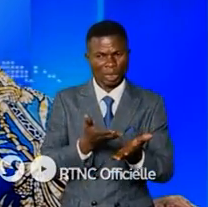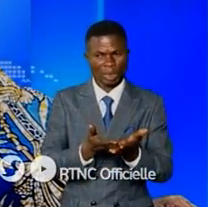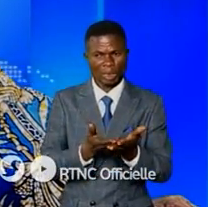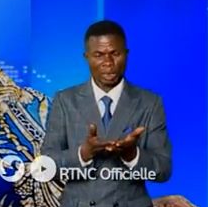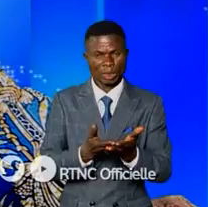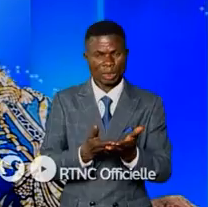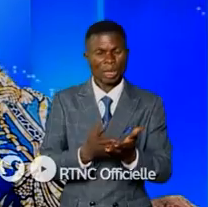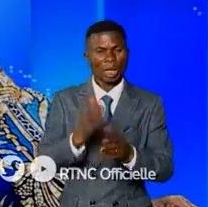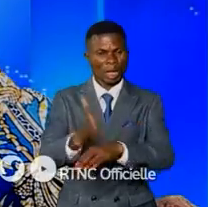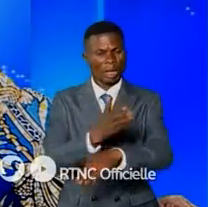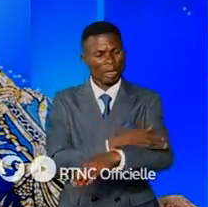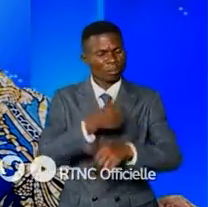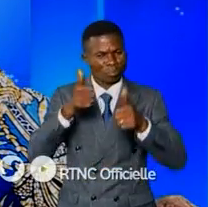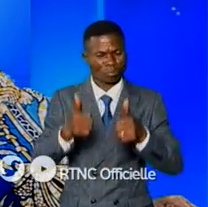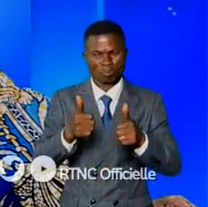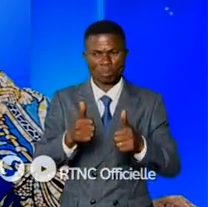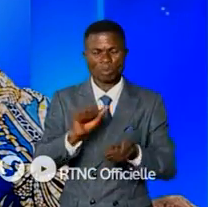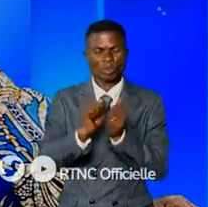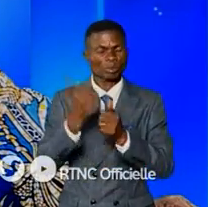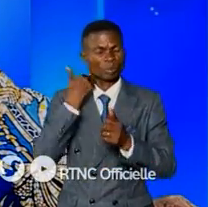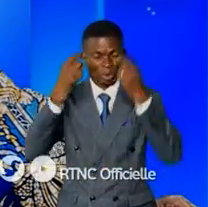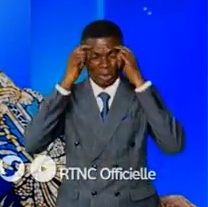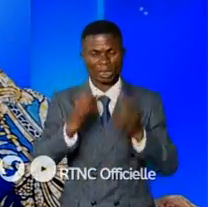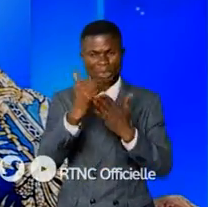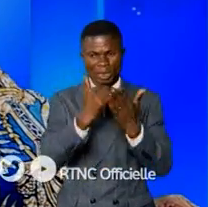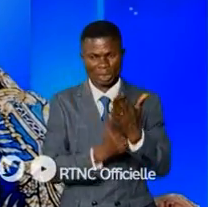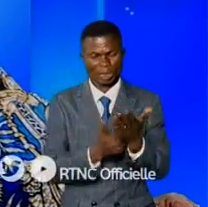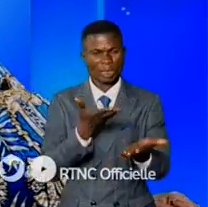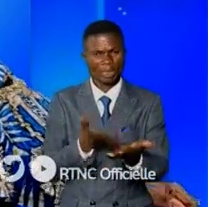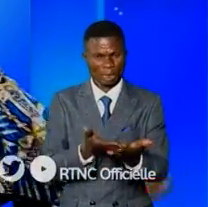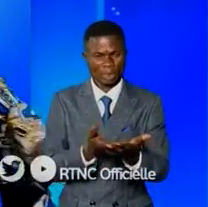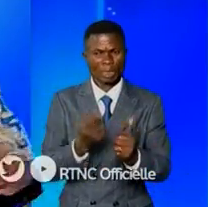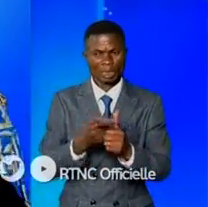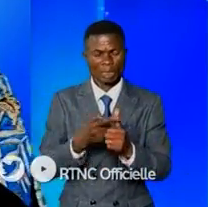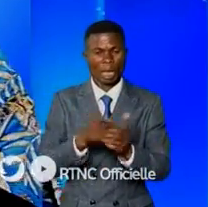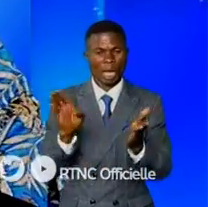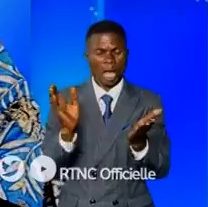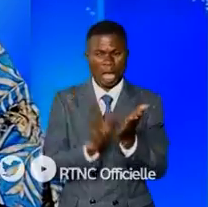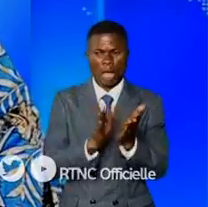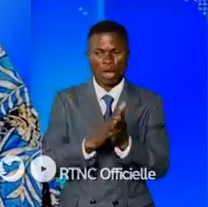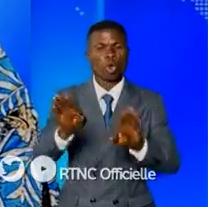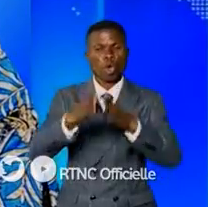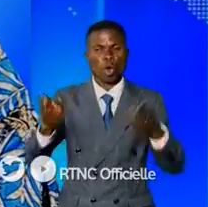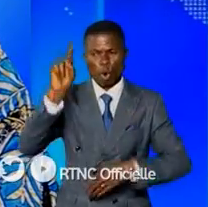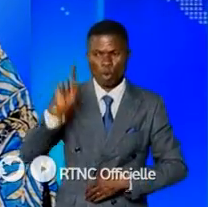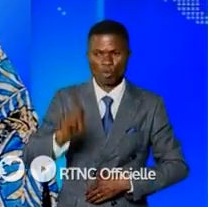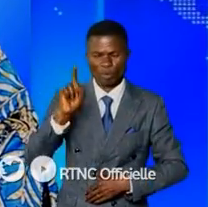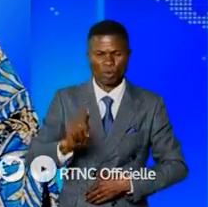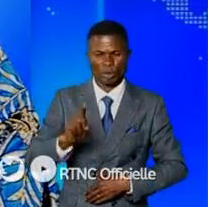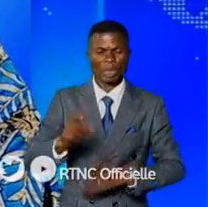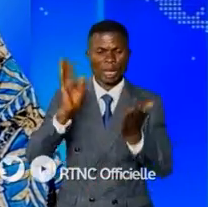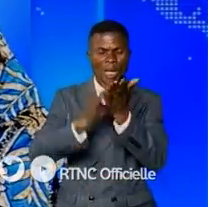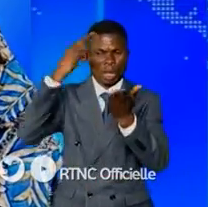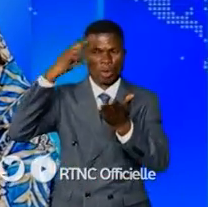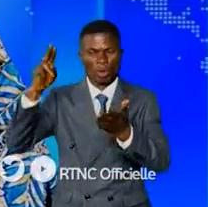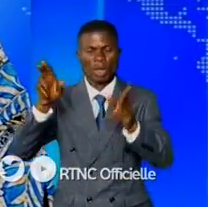Suite à l'évolution positive de la situation, les décisions suivantes ont été prises. La reprise effective des enseignements dans les universités